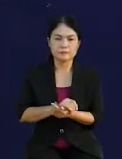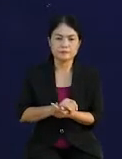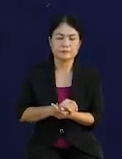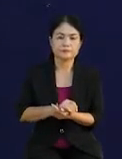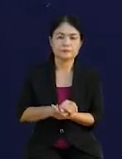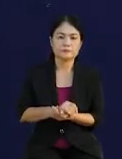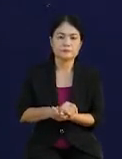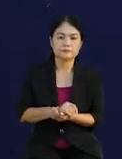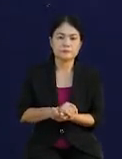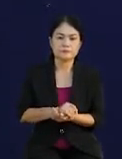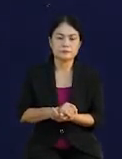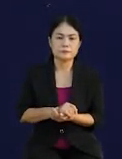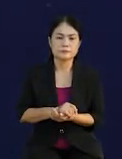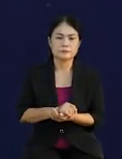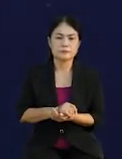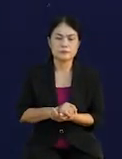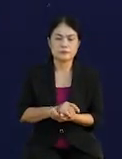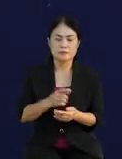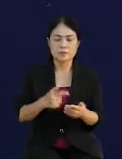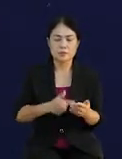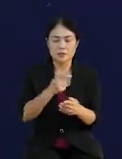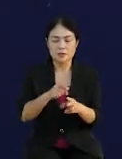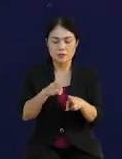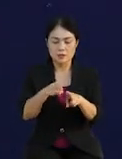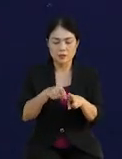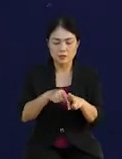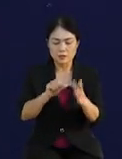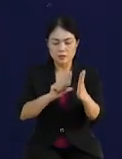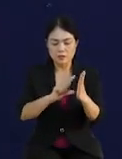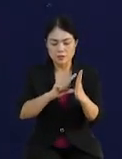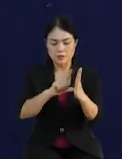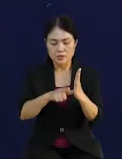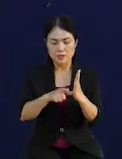đào ra bằng toát năng để chiền